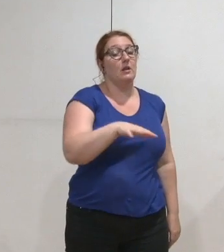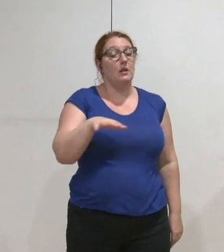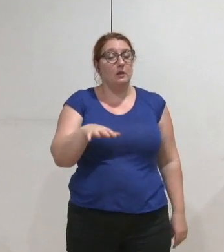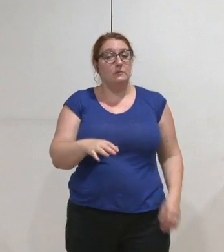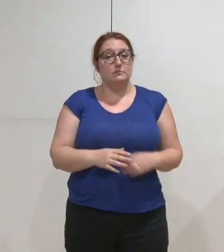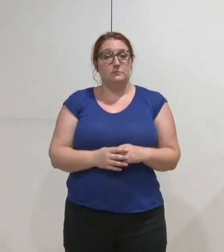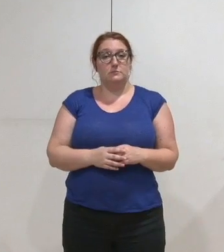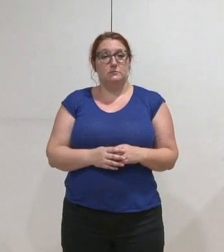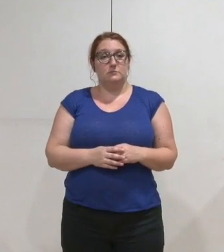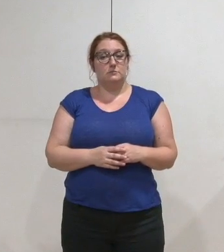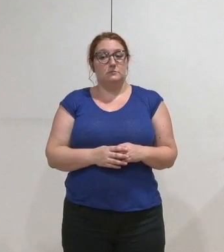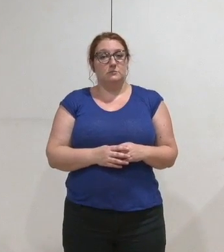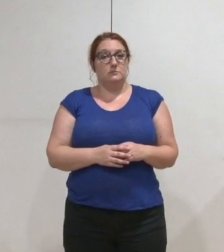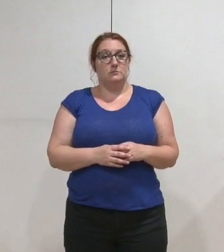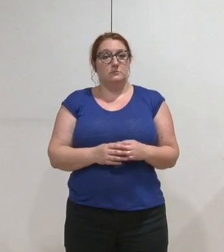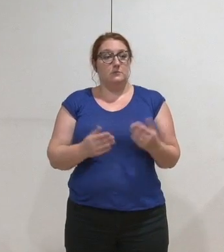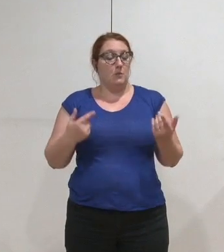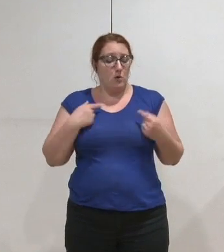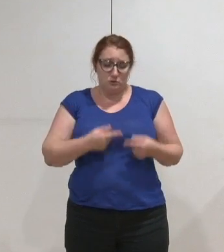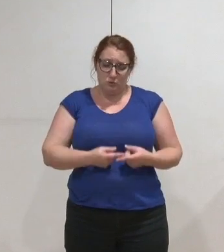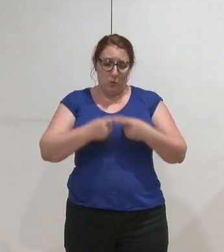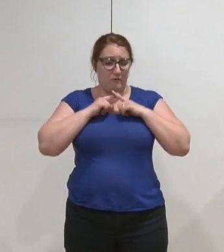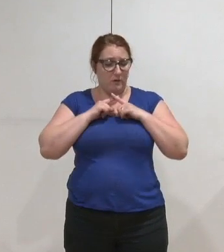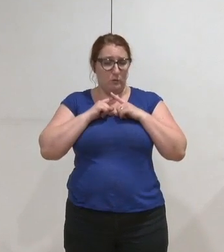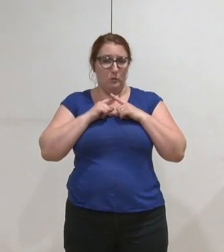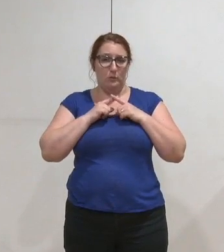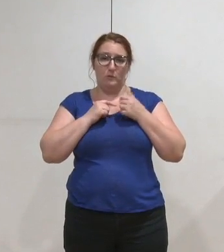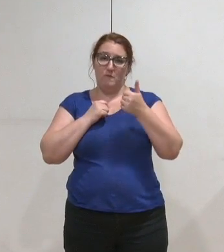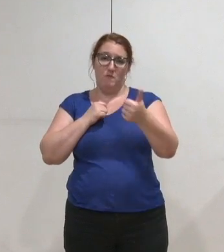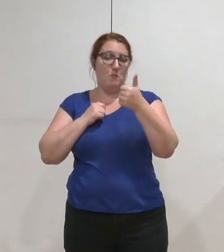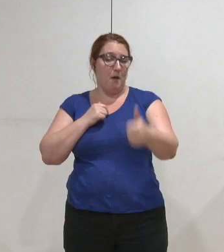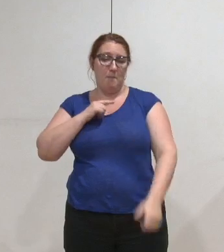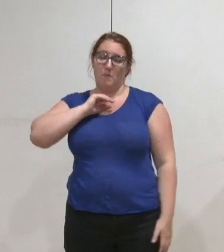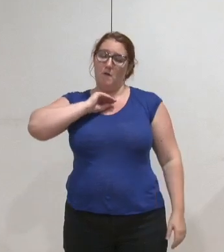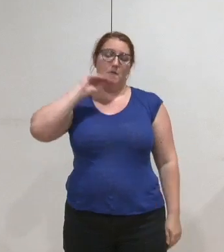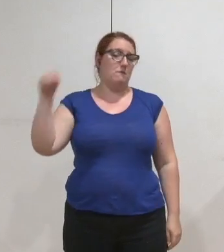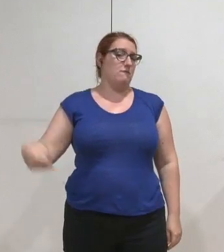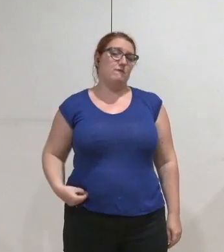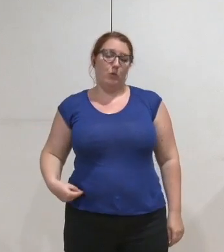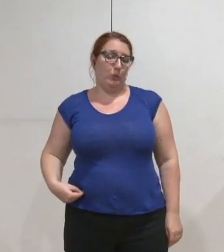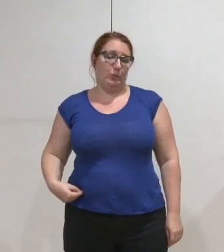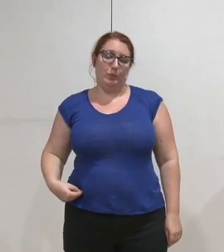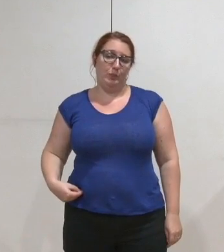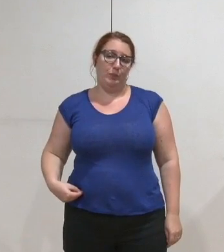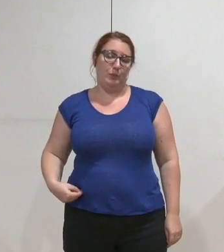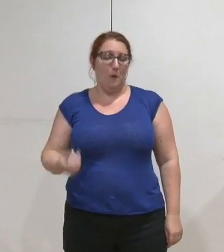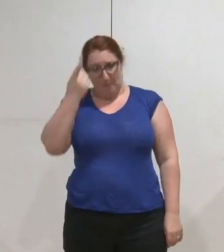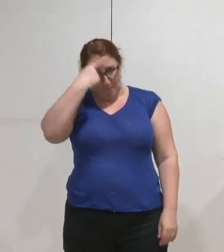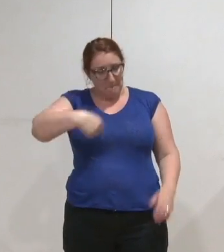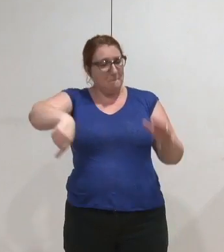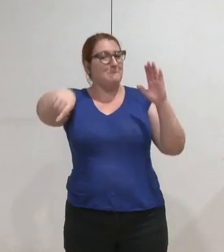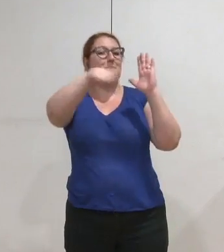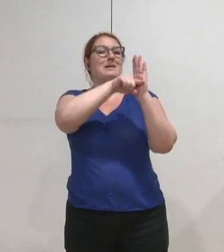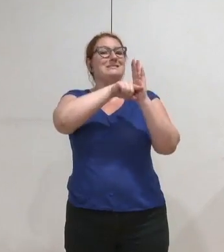là jeen suis convaincu commis une faute une entaille au principe